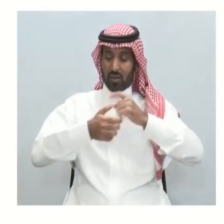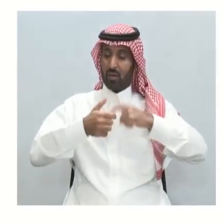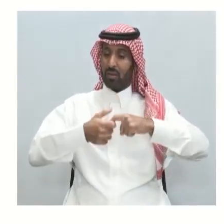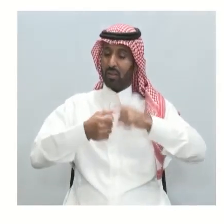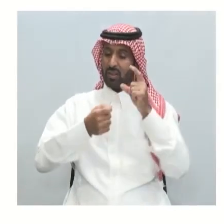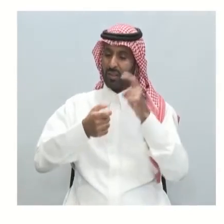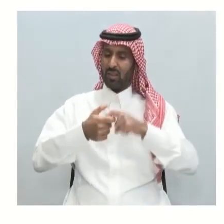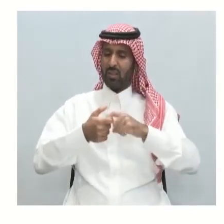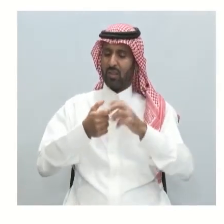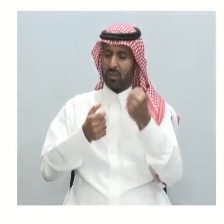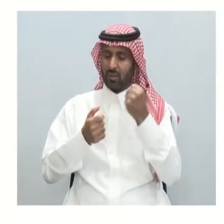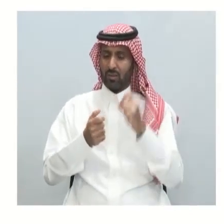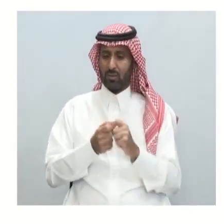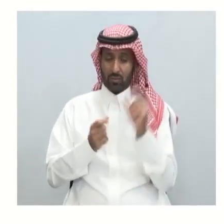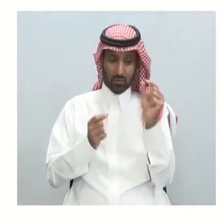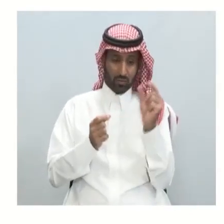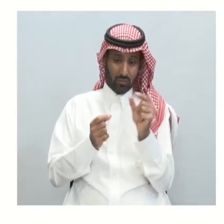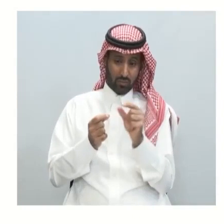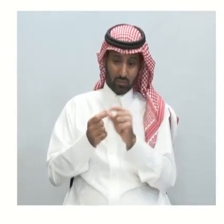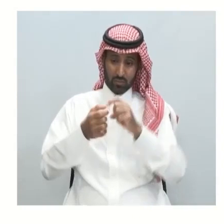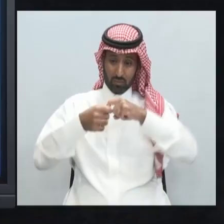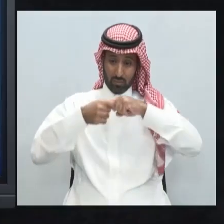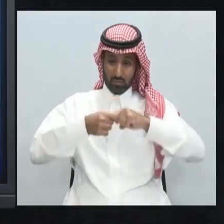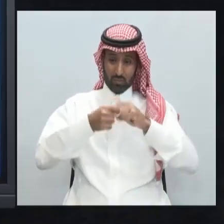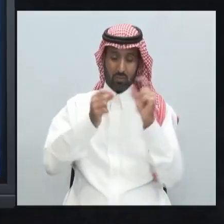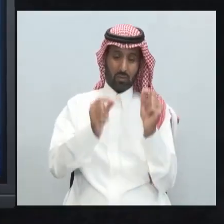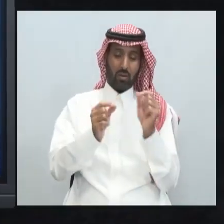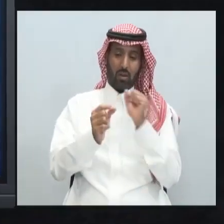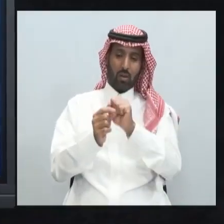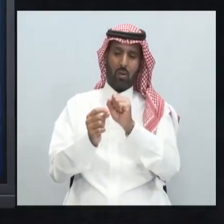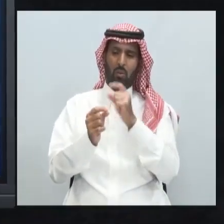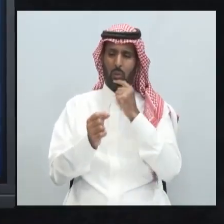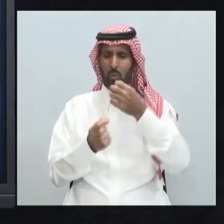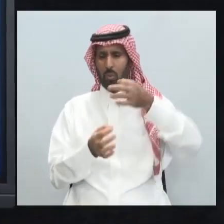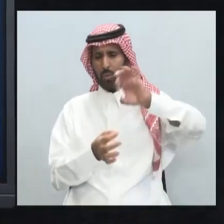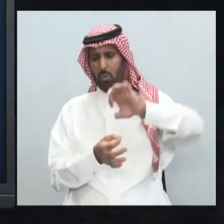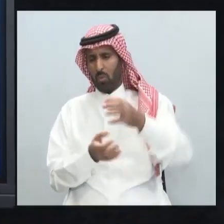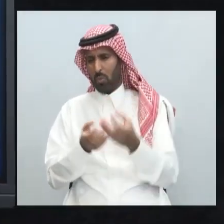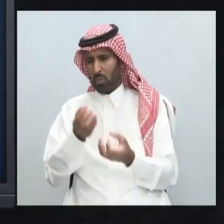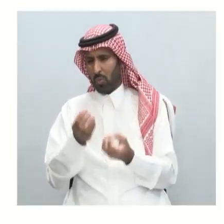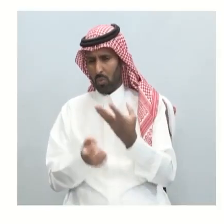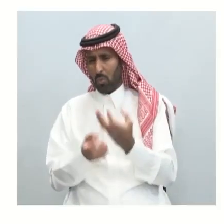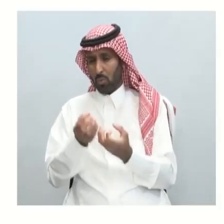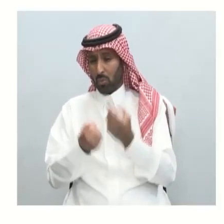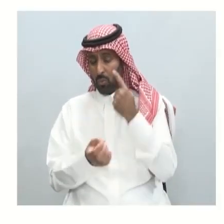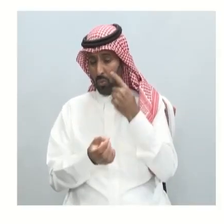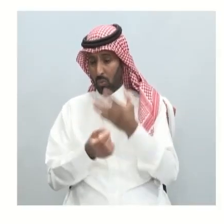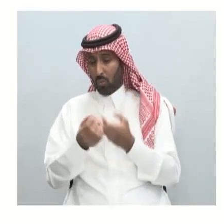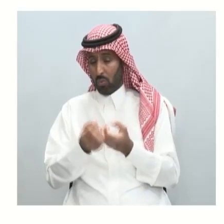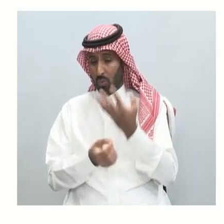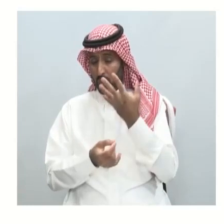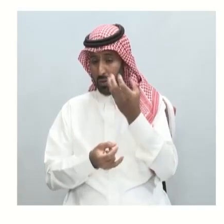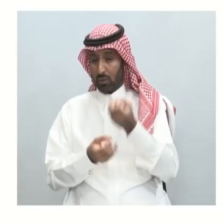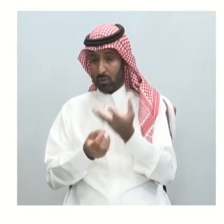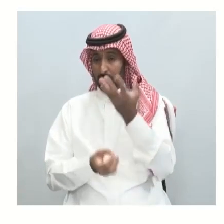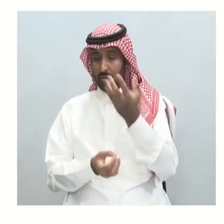الجزيئات معا بالنسبه لخواصها اولا درجه الغليان والانصهار منخفضه طبعا نحن